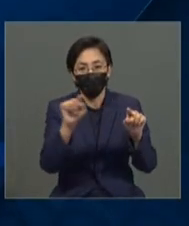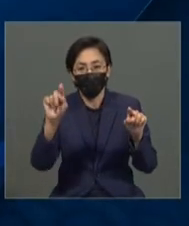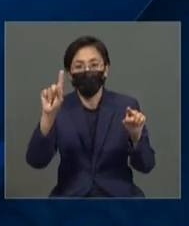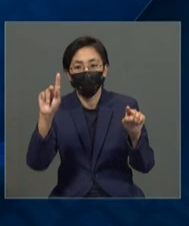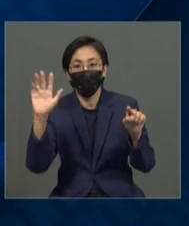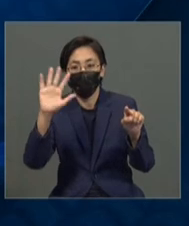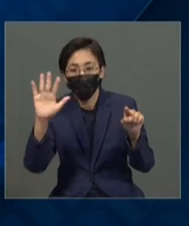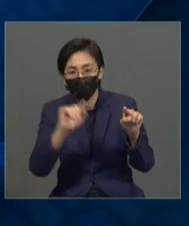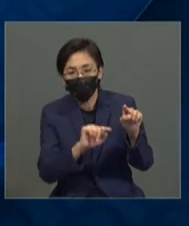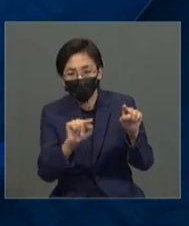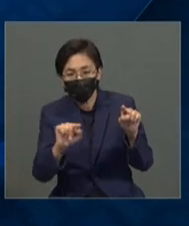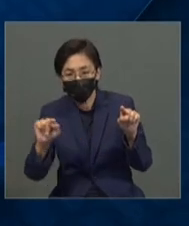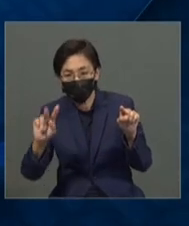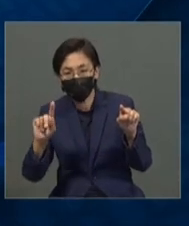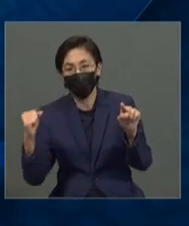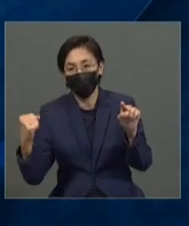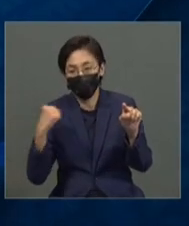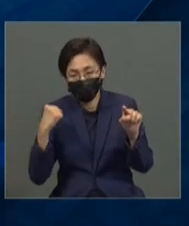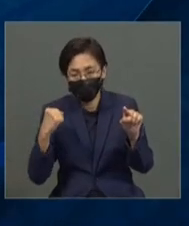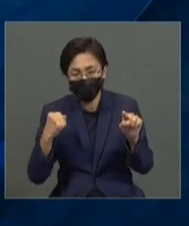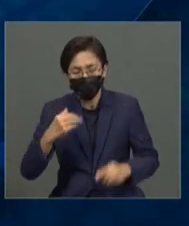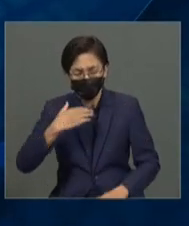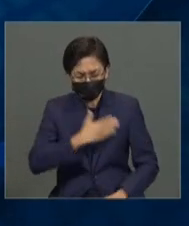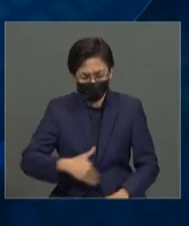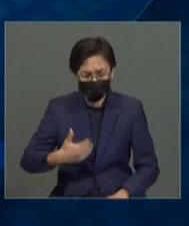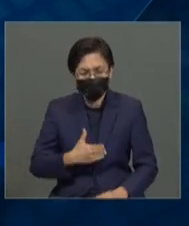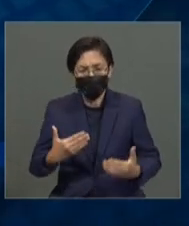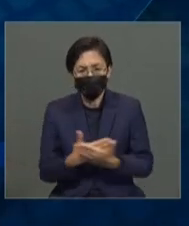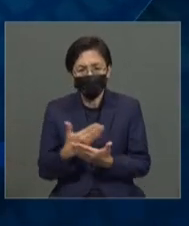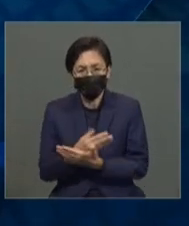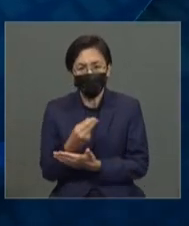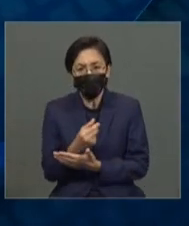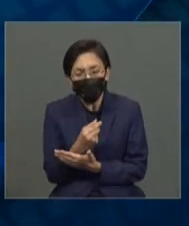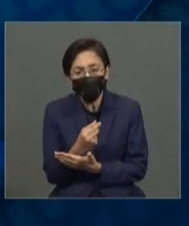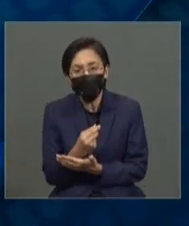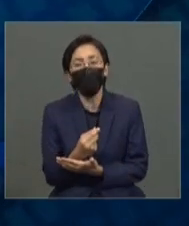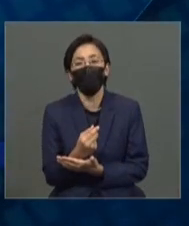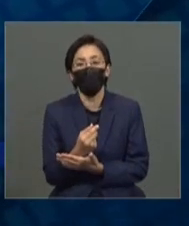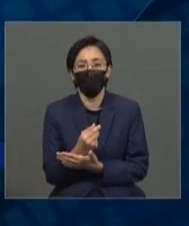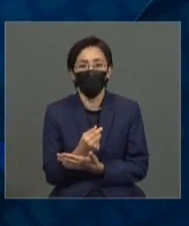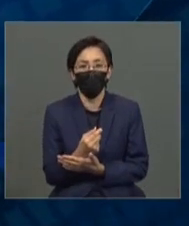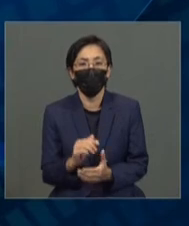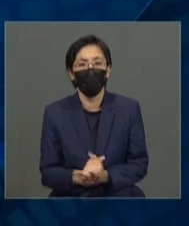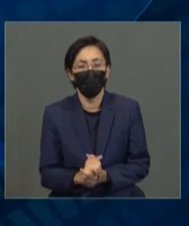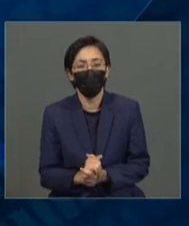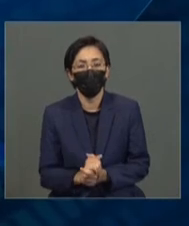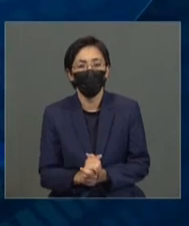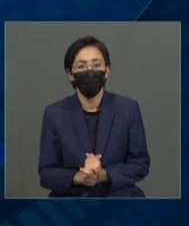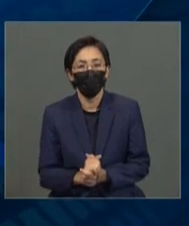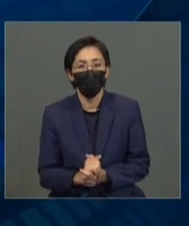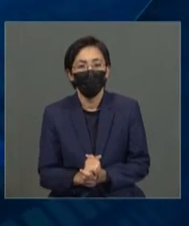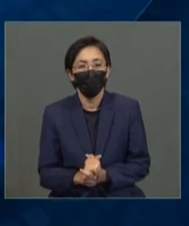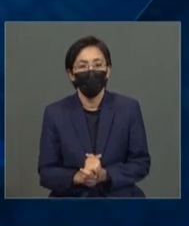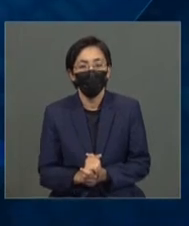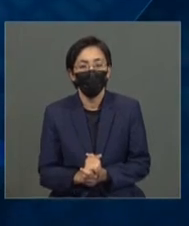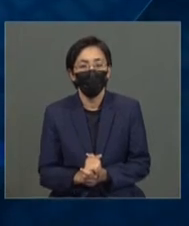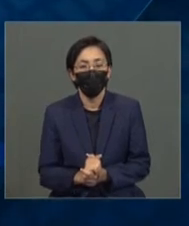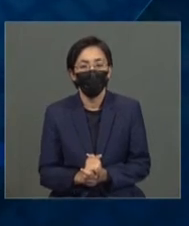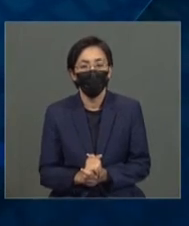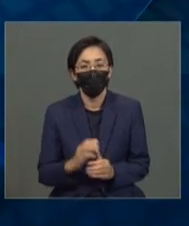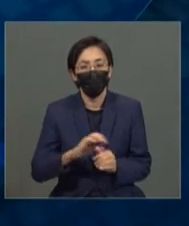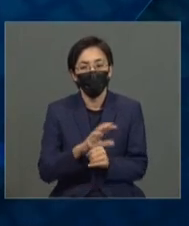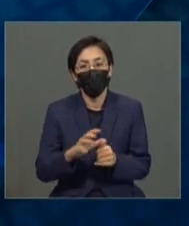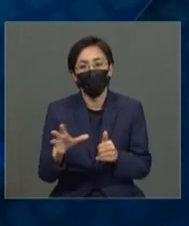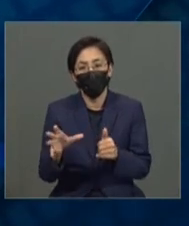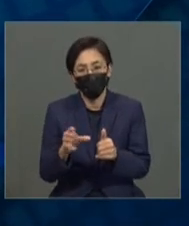พี่น้องประชาชนที่ติดเชื้อเนี่ยมีอาการเปลี่ยนแปลงอย่างรวดเร็วนะคะท่านจะเห็นว่าตัวเลขใหญ่ๆของผู้ติดเชื้